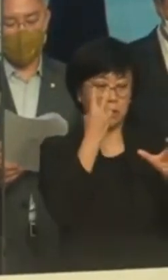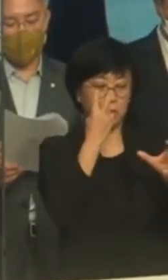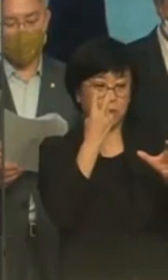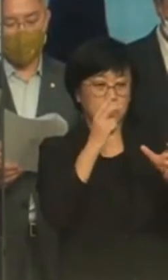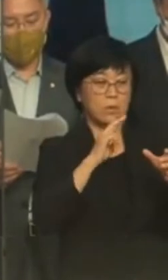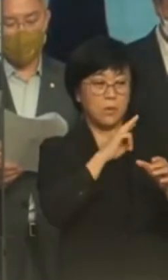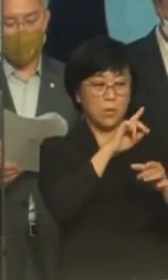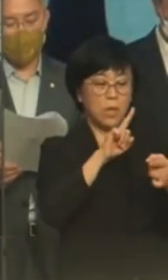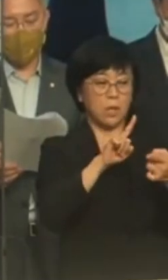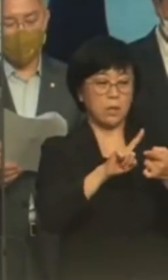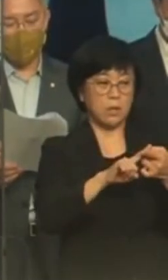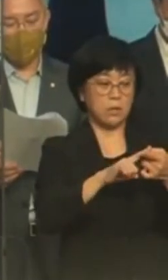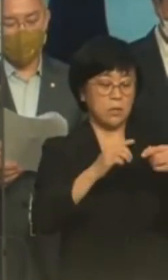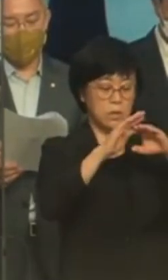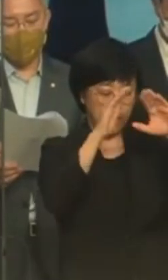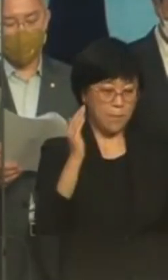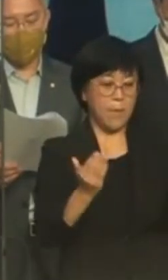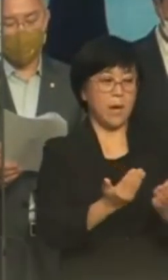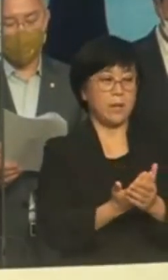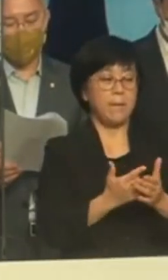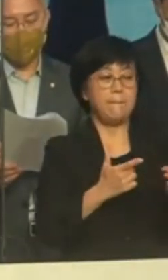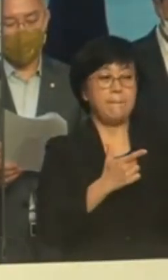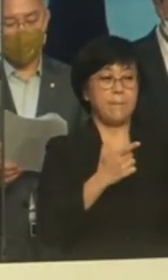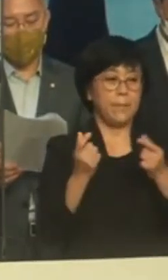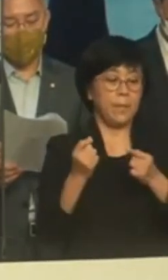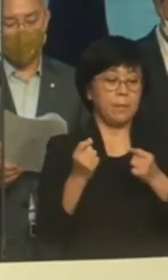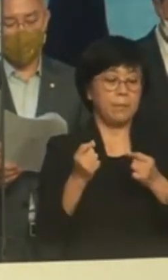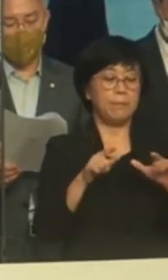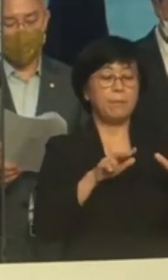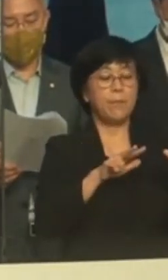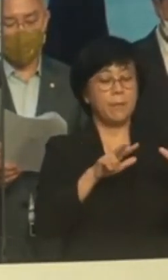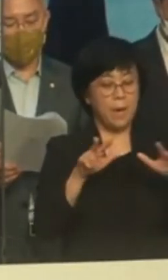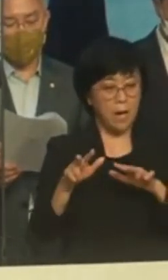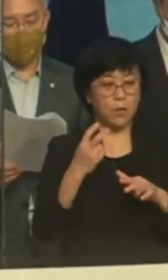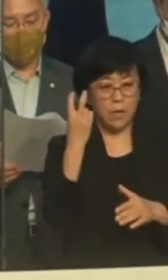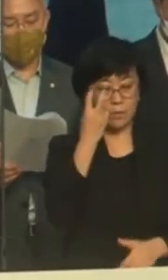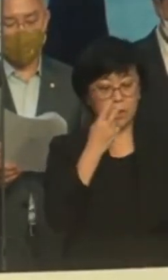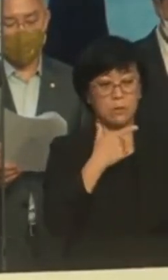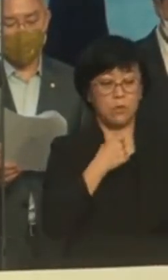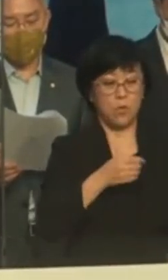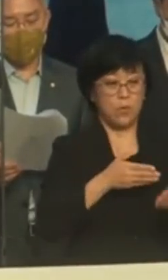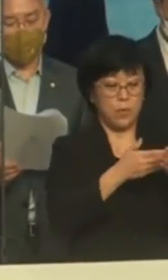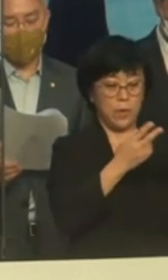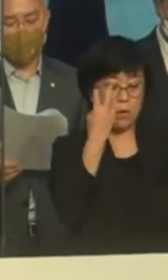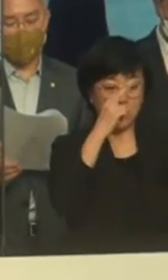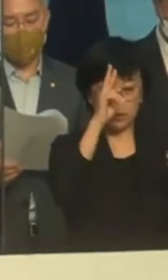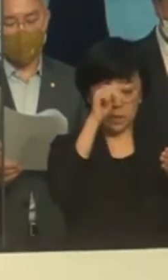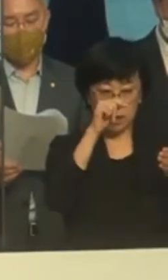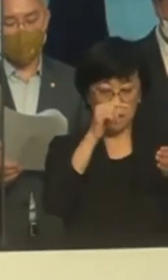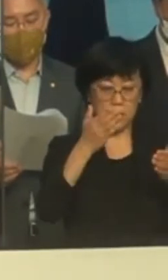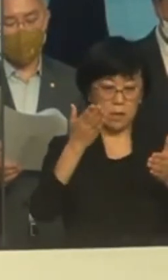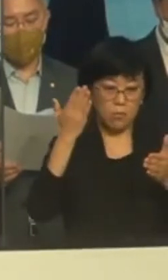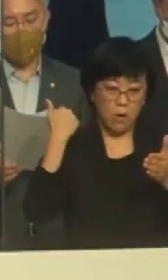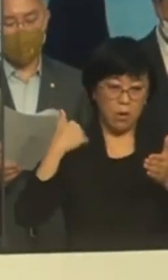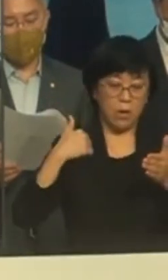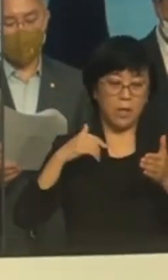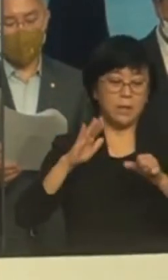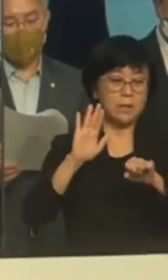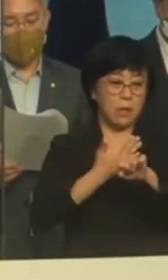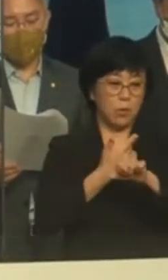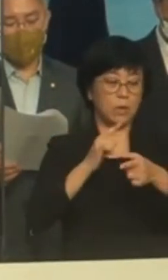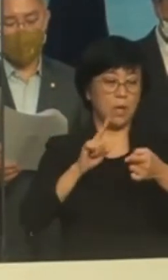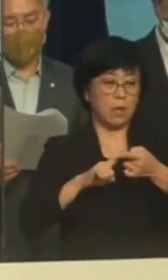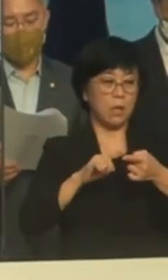대한 즉각적인 감찰을 강력히 요구합니다. 우리는 검찰이 과거의 폐해와